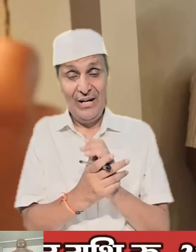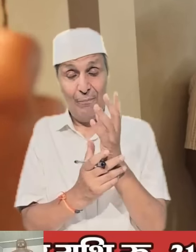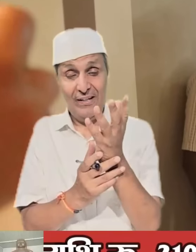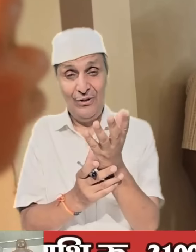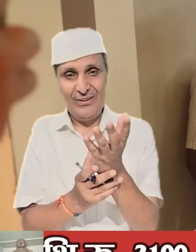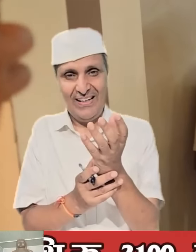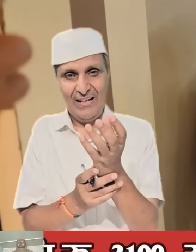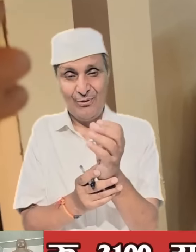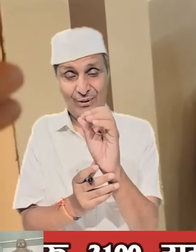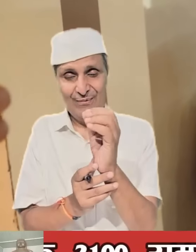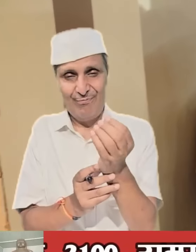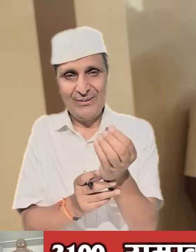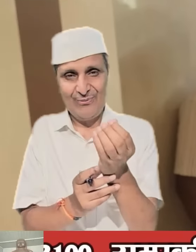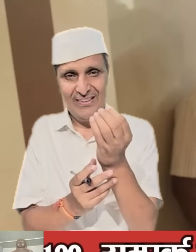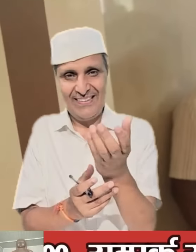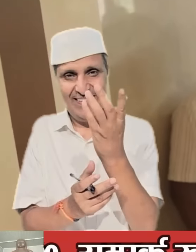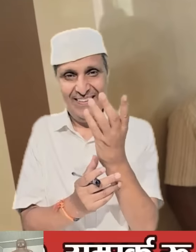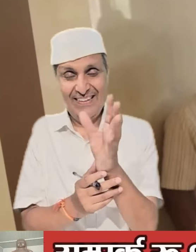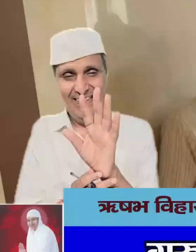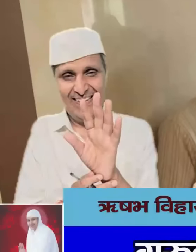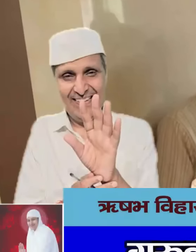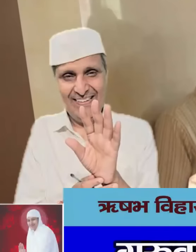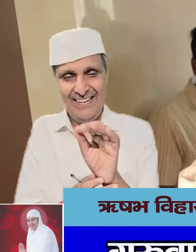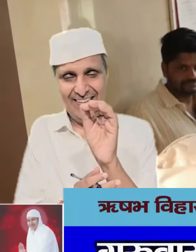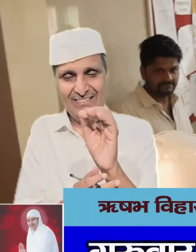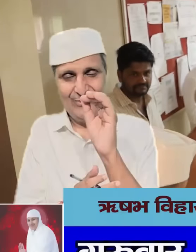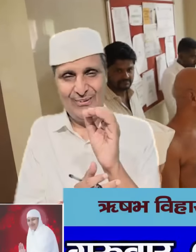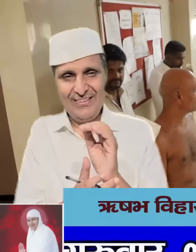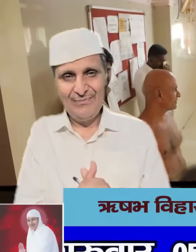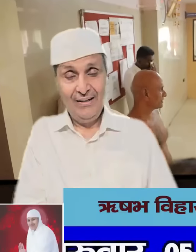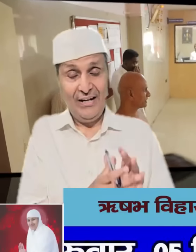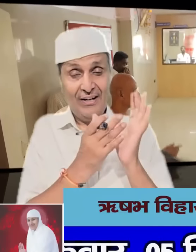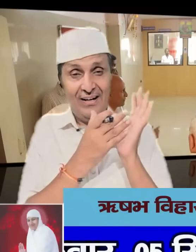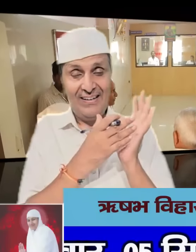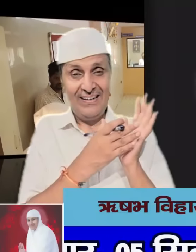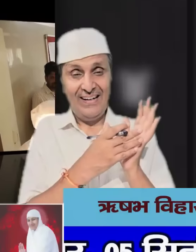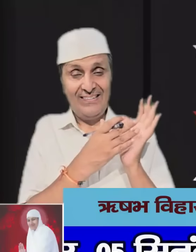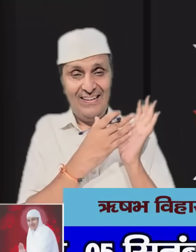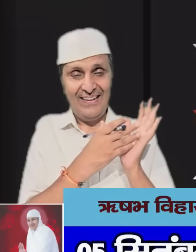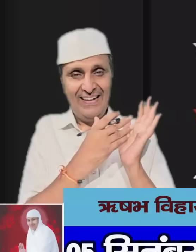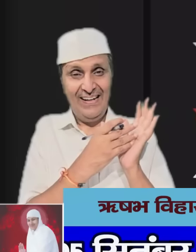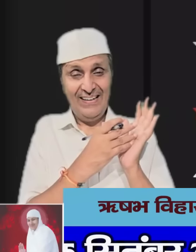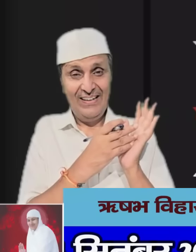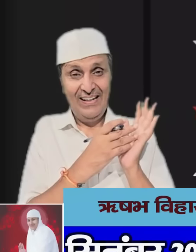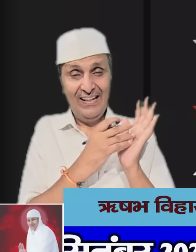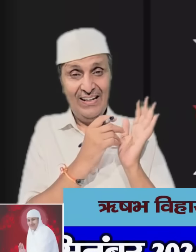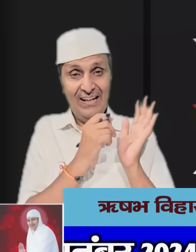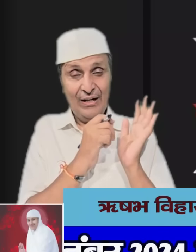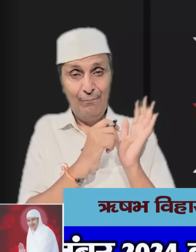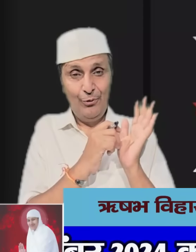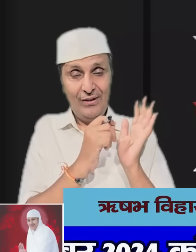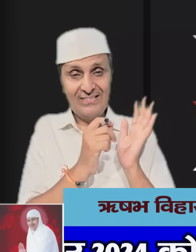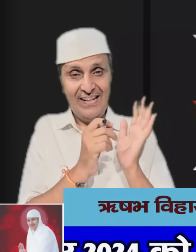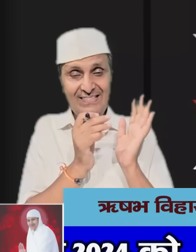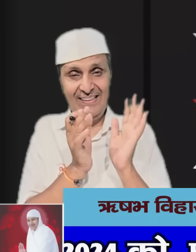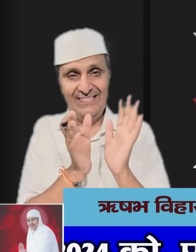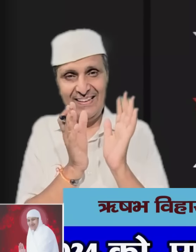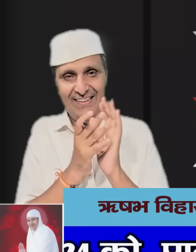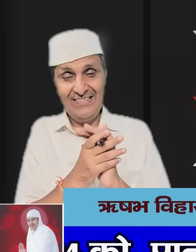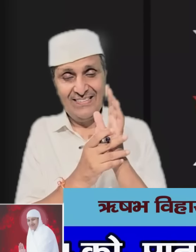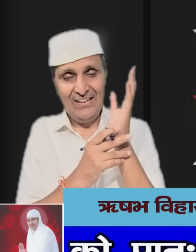किए, पर क्यों दिखाया आपको, बात तो वहीं अटक गई, नहीं अटकी नहीं है, शुरू हुई है। ये कर्नाटक का रिजल्ट आया है कंप्यूटर